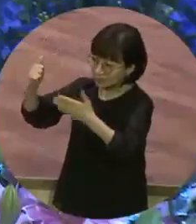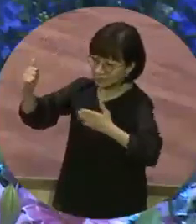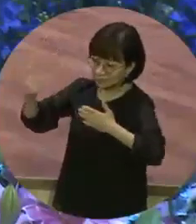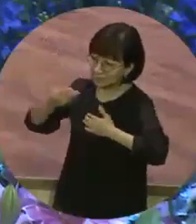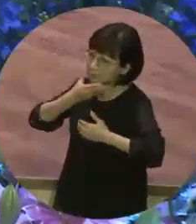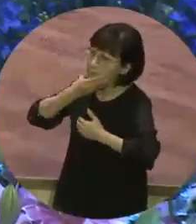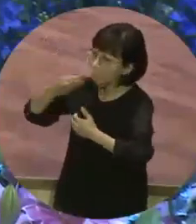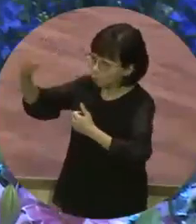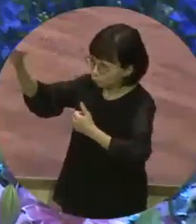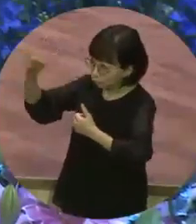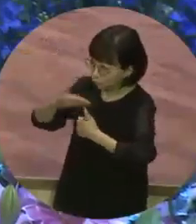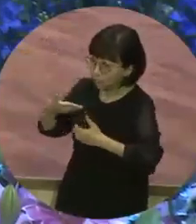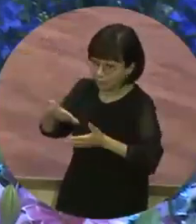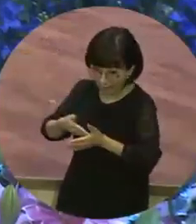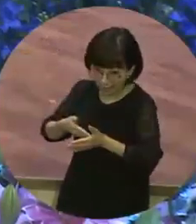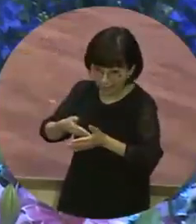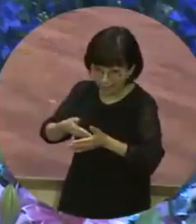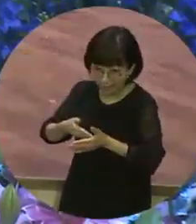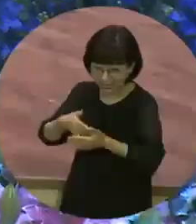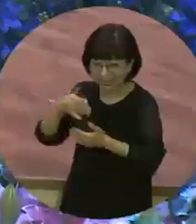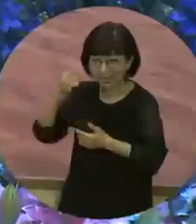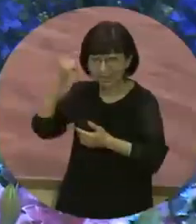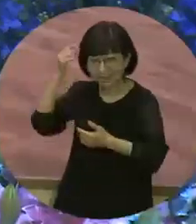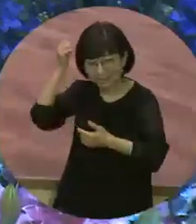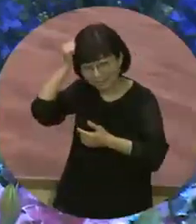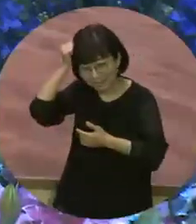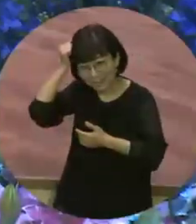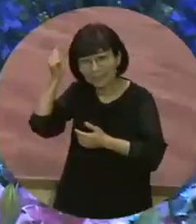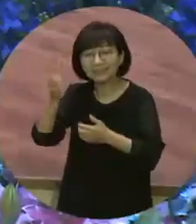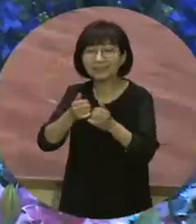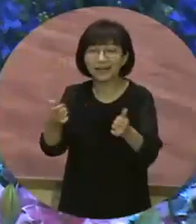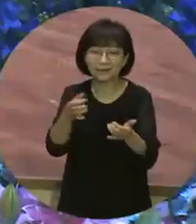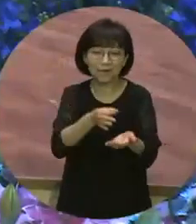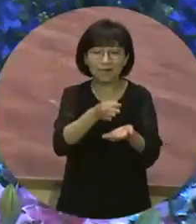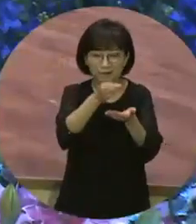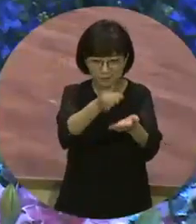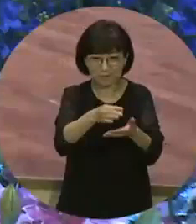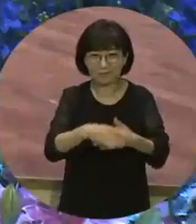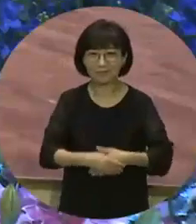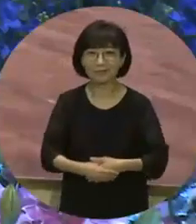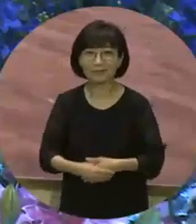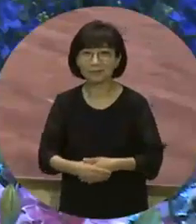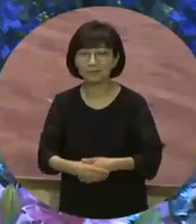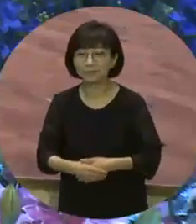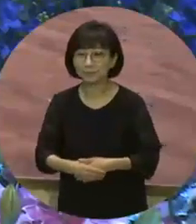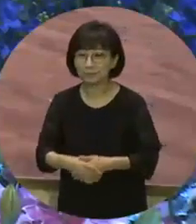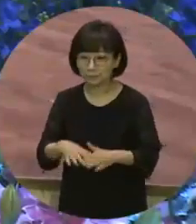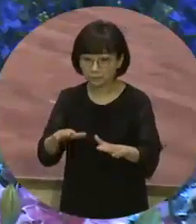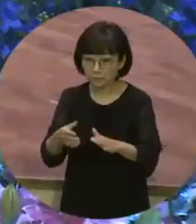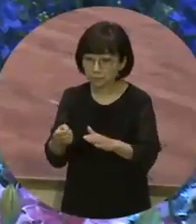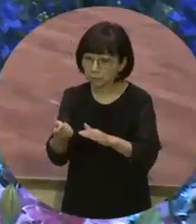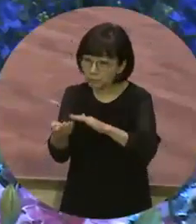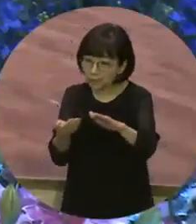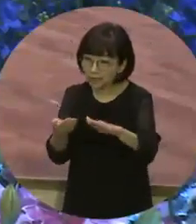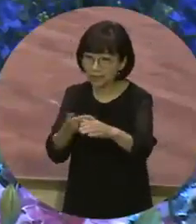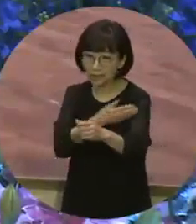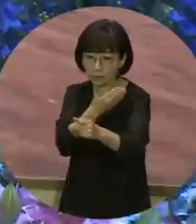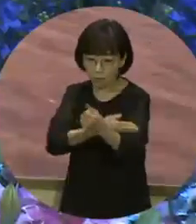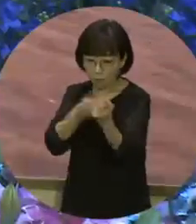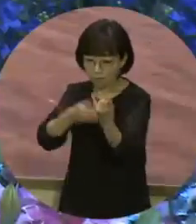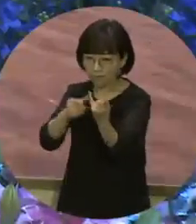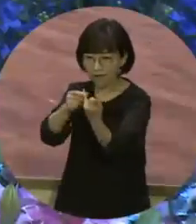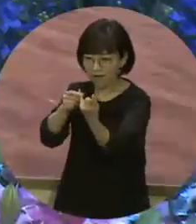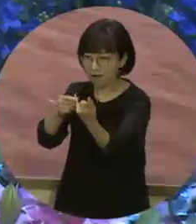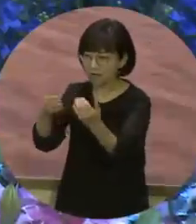이런 사람이 십일조를 합니다. 금액이 적은 금액이 아니에요. 집을 팔아가고 십일조를 하는데